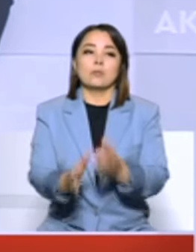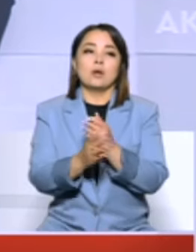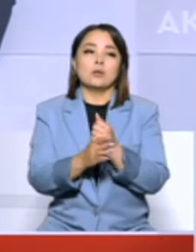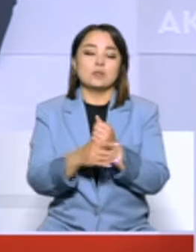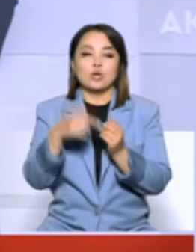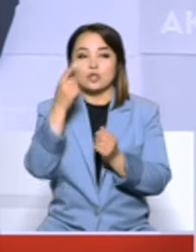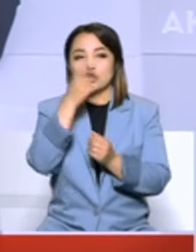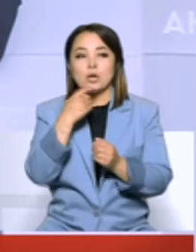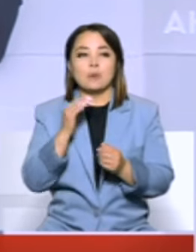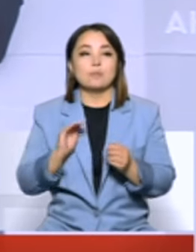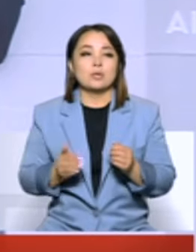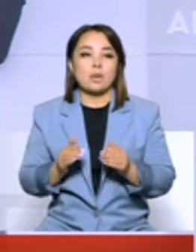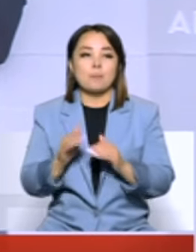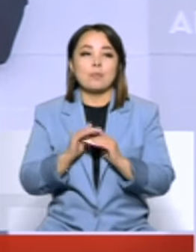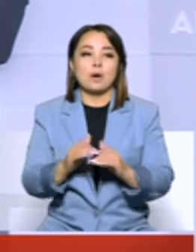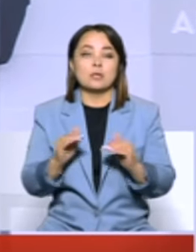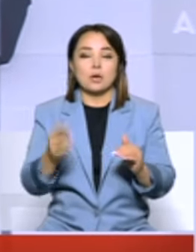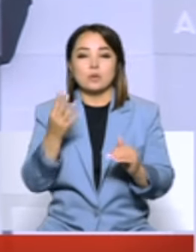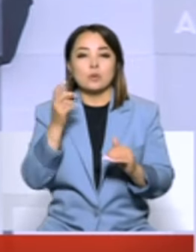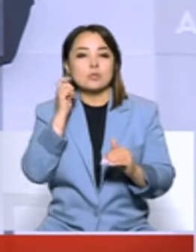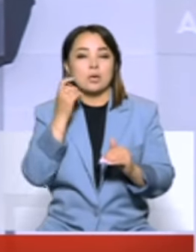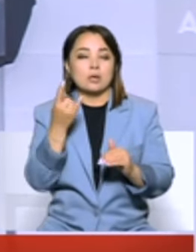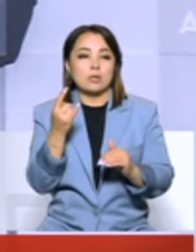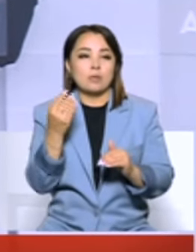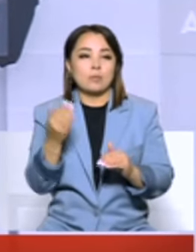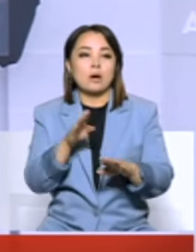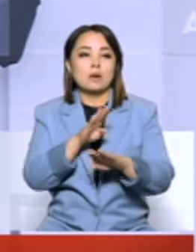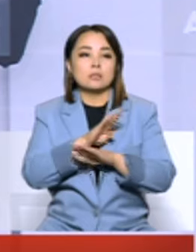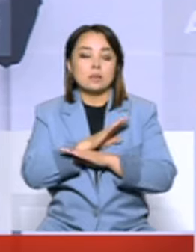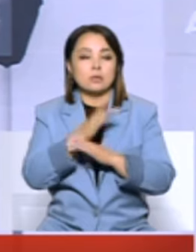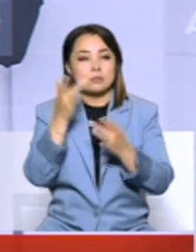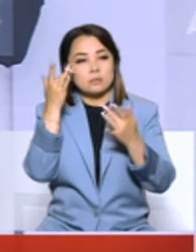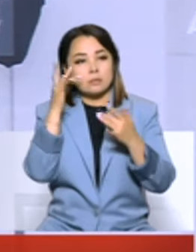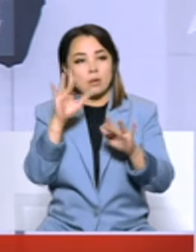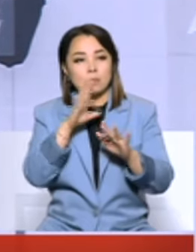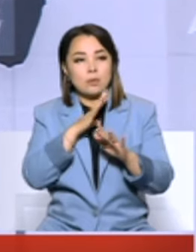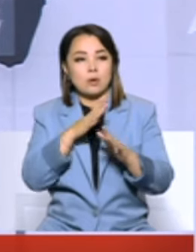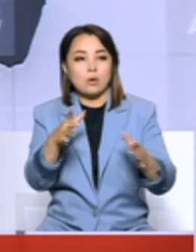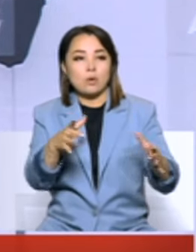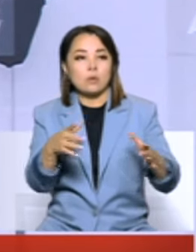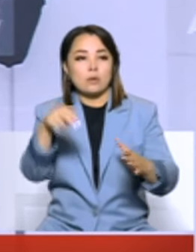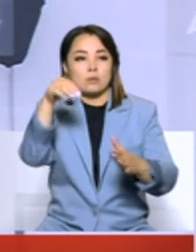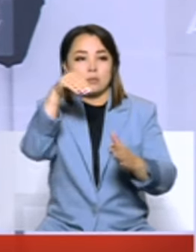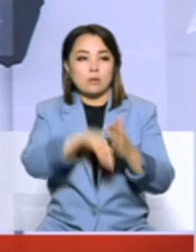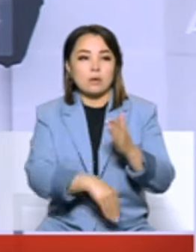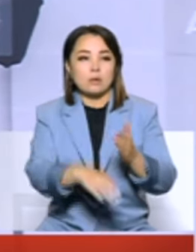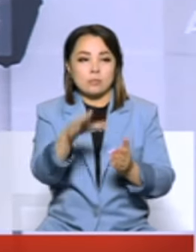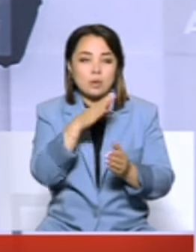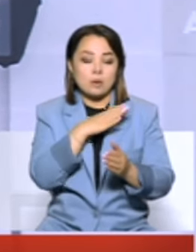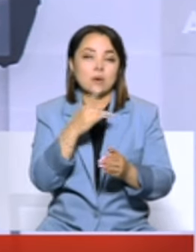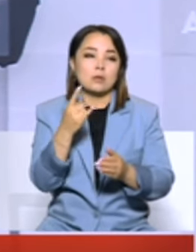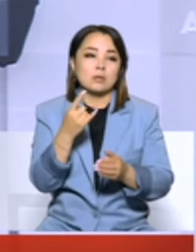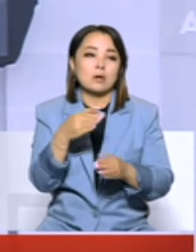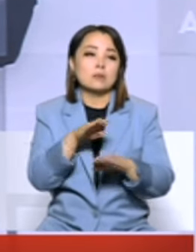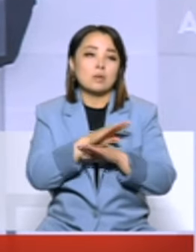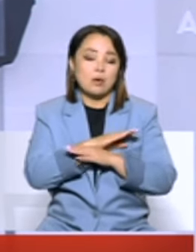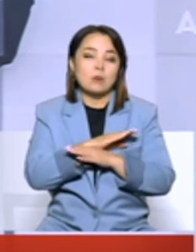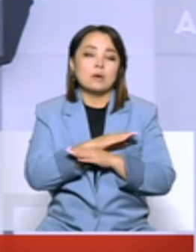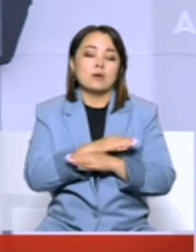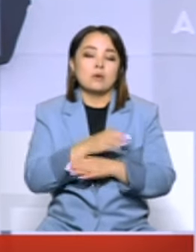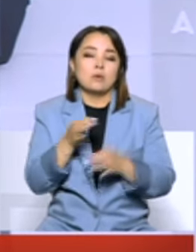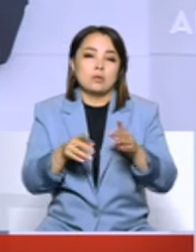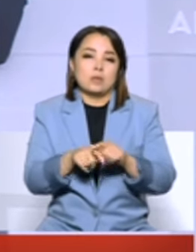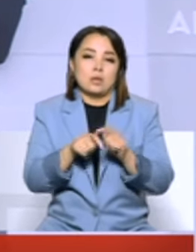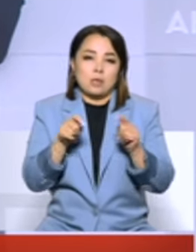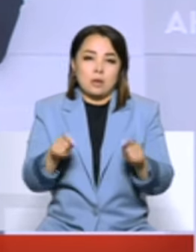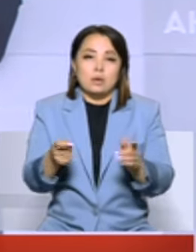Атырауда жекеменшік балабақшада 4 жасар бүлдіршін қайтыс болды. Ол кәріз құдығына құлап кеткен. Бала өліміне қатысты қылмыстық іс қозғалып,